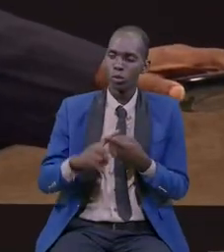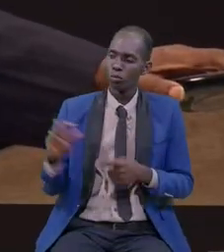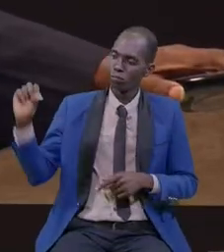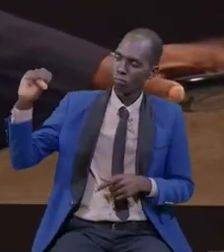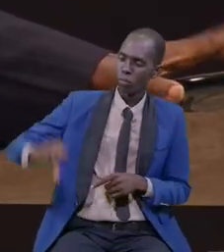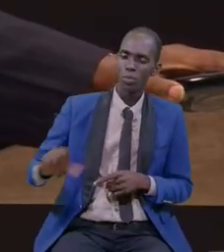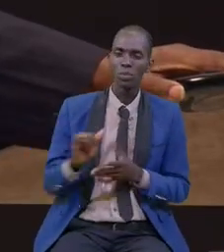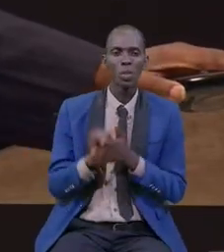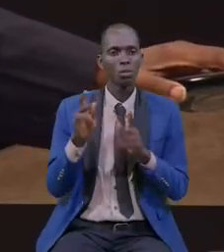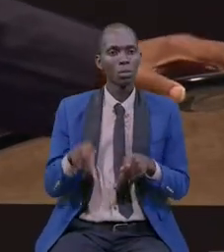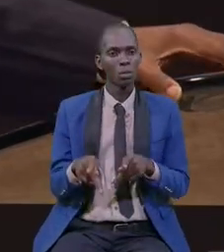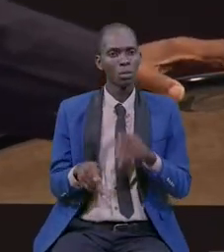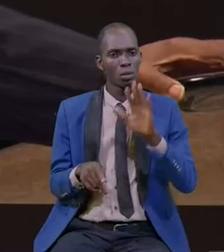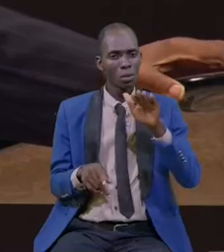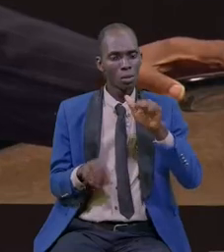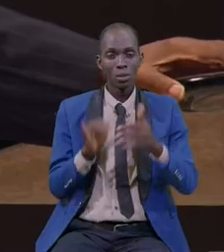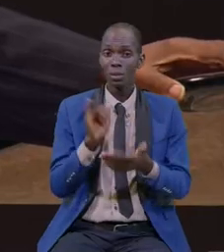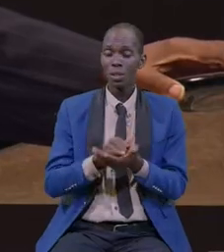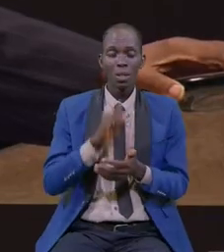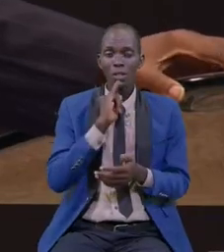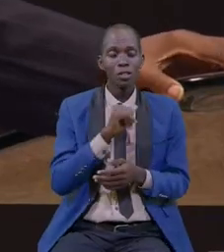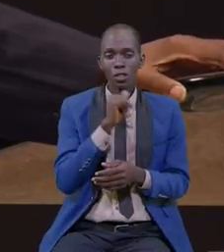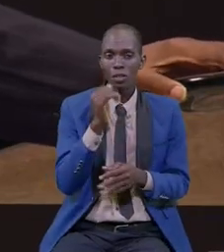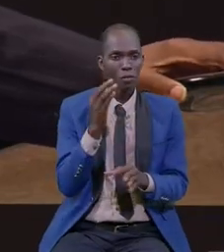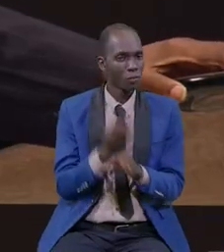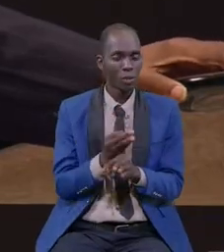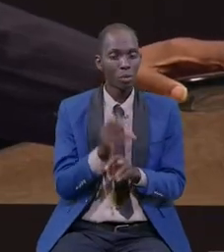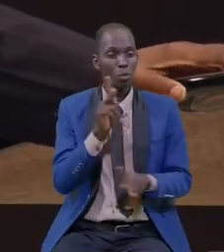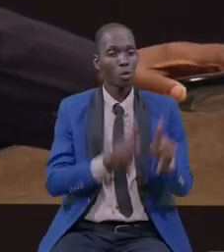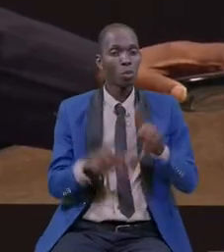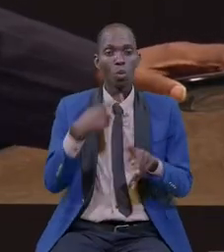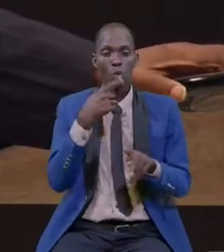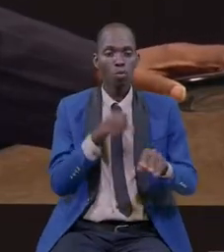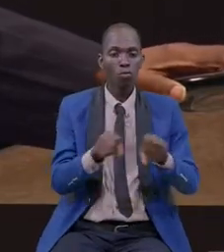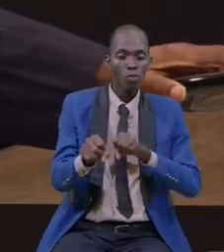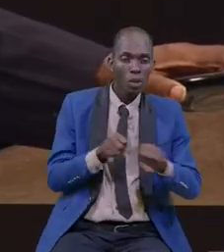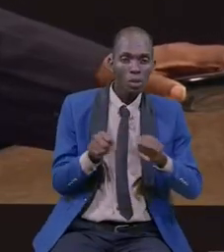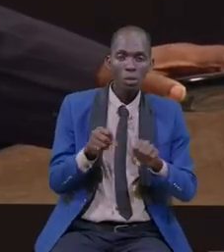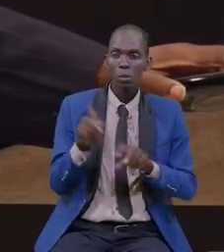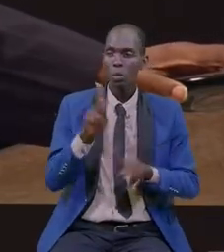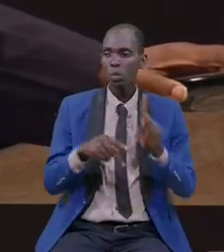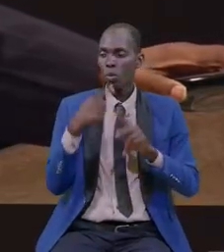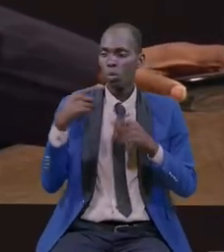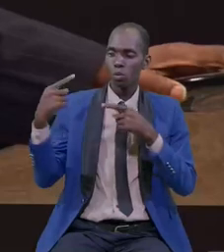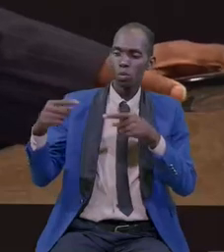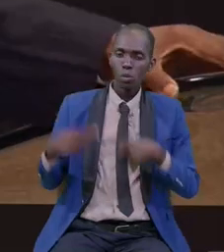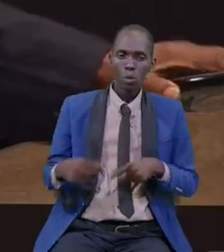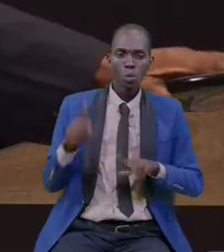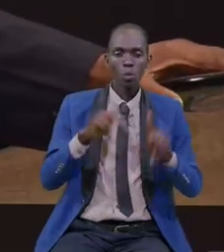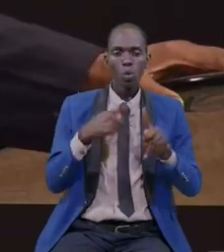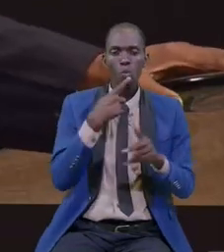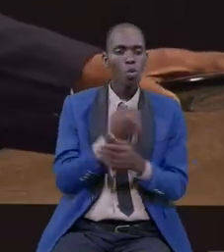foi ça ceux qui luttent ceux qui se battent et ceux-là qui essaient de piétiner les